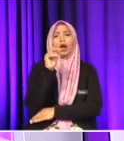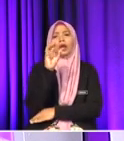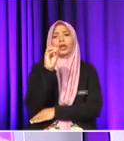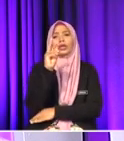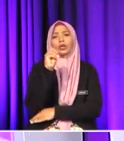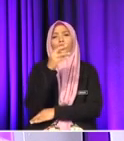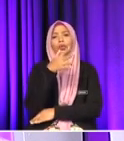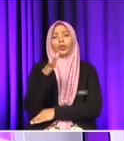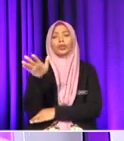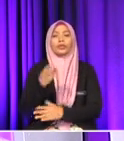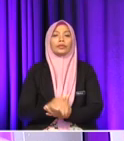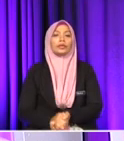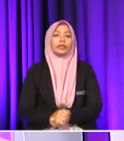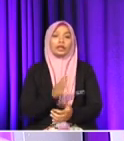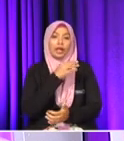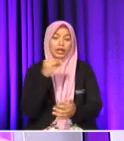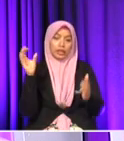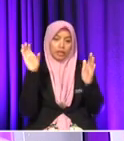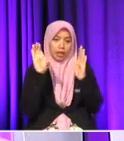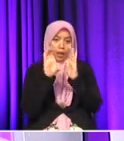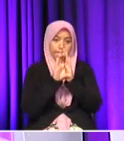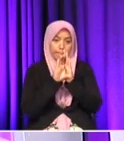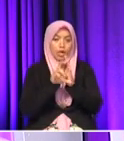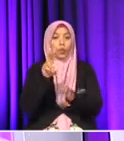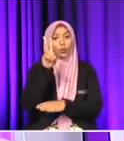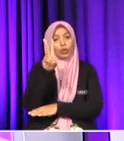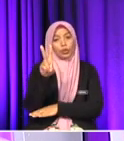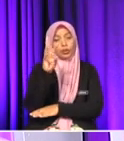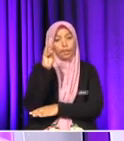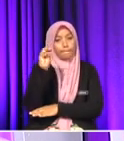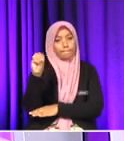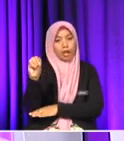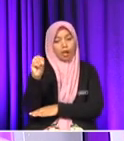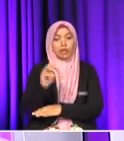dengan icon atau gambar Victoria Max picture